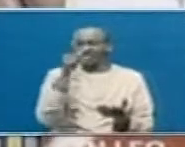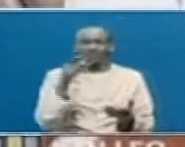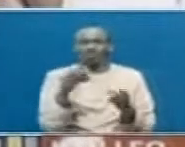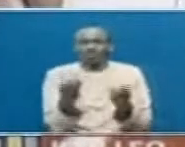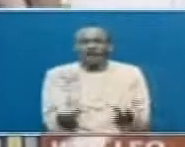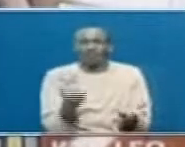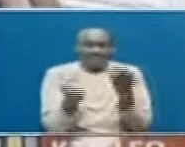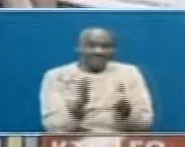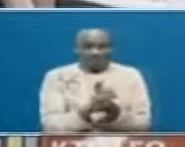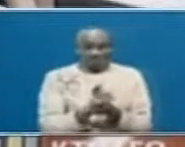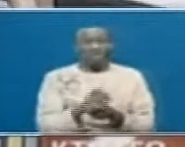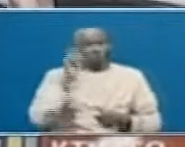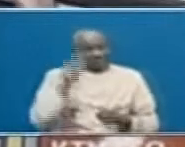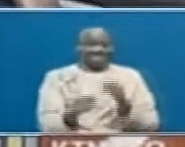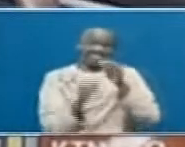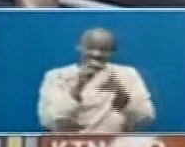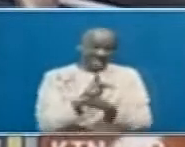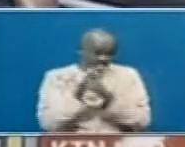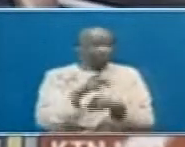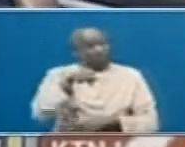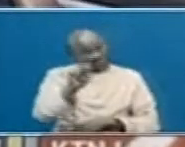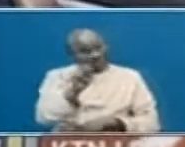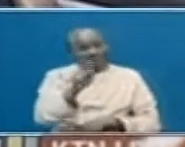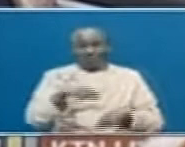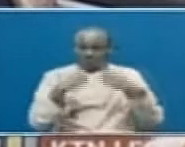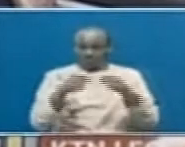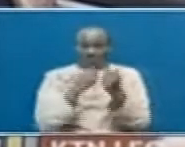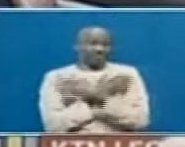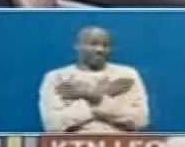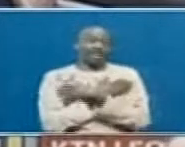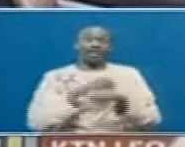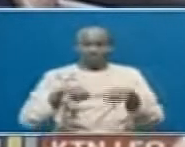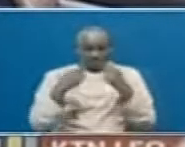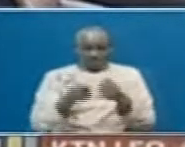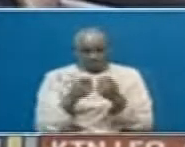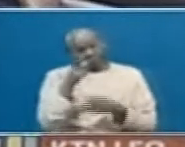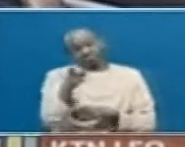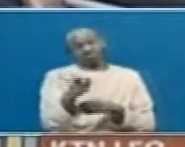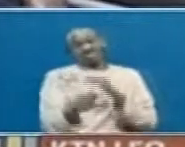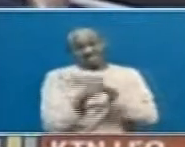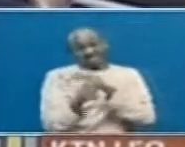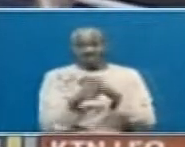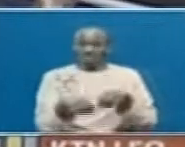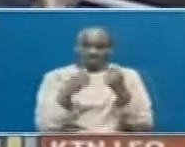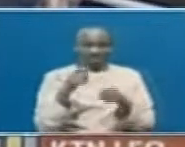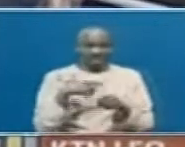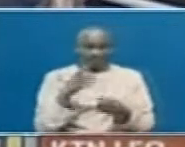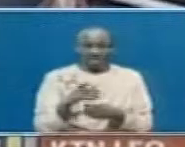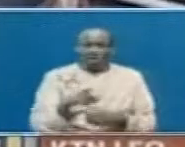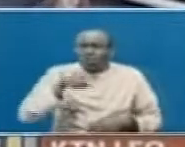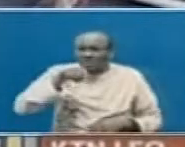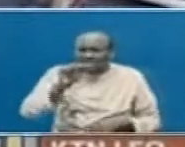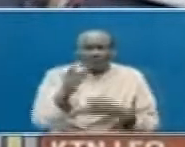Sasa mpaka ujiadhari sana ili usiharibu rafiki na pia usiingie katika mtego. Kwa hivyo kuwahi kutumia influence